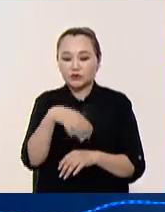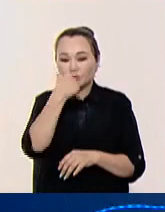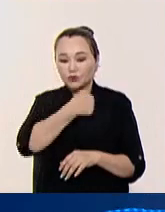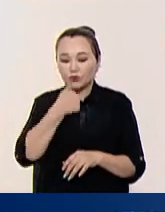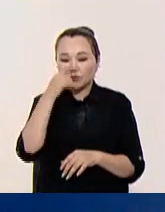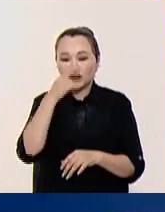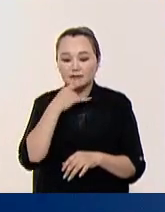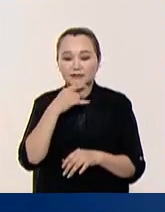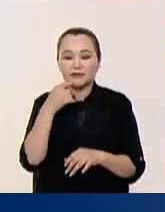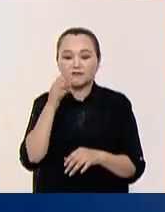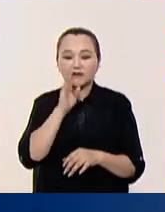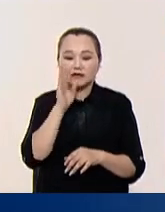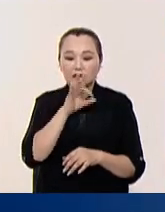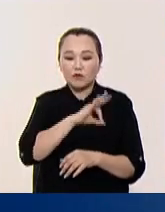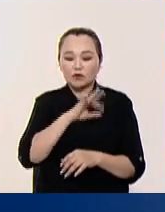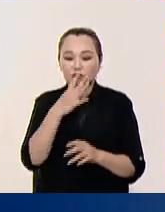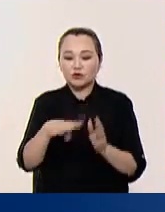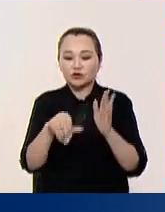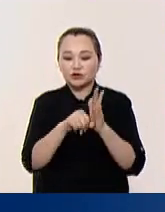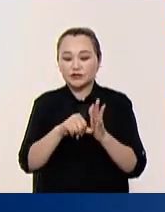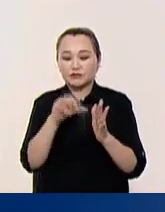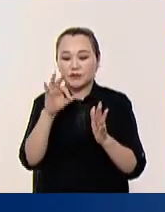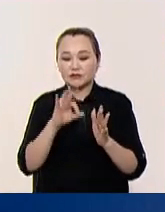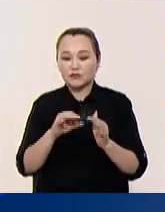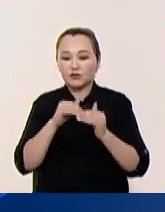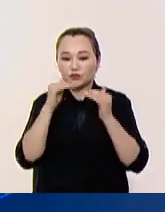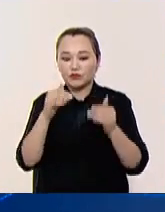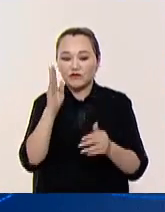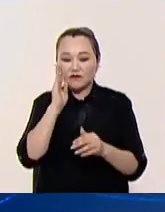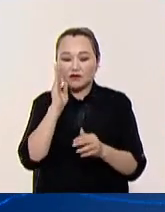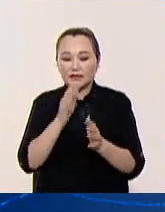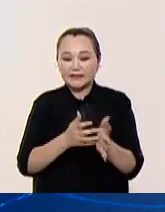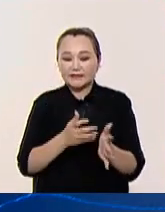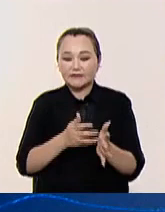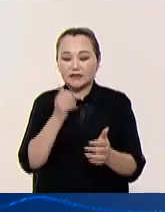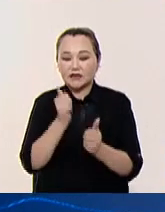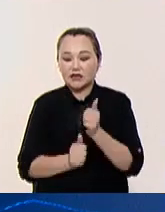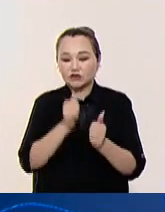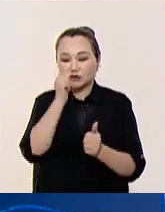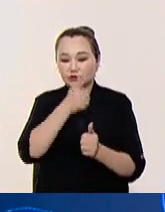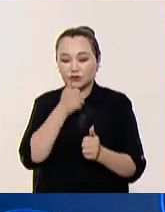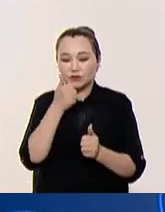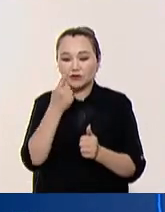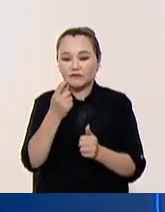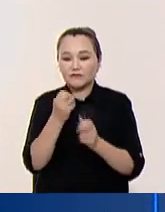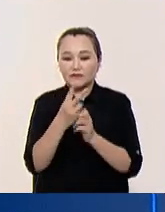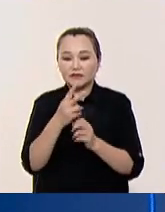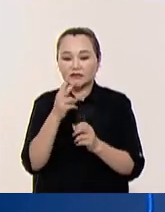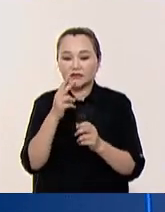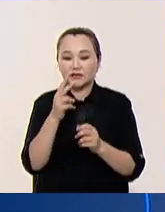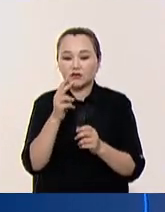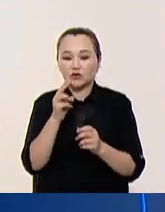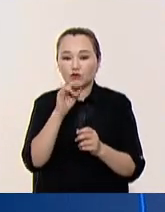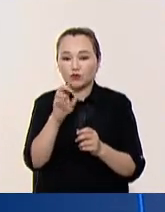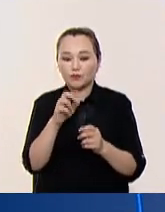қарай Қазақстанда су тұтыну 46%-ға артып, су ресурстарының тапшылығы жылына 12 текше километрге жетуі мүмкін.